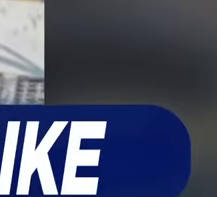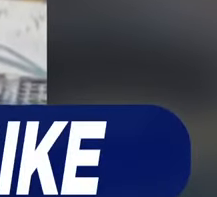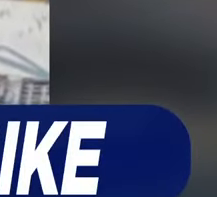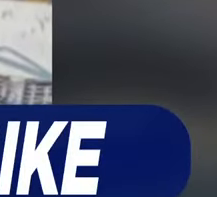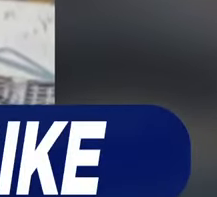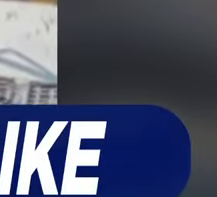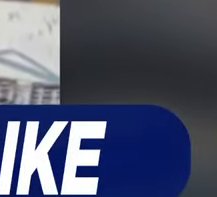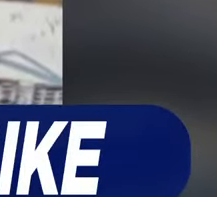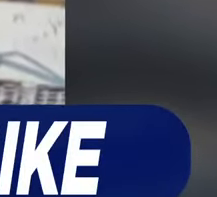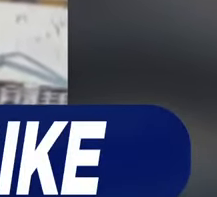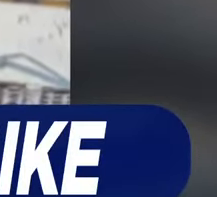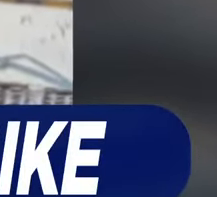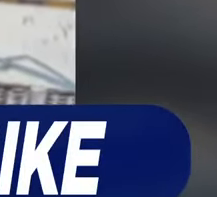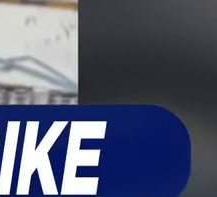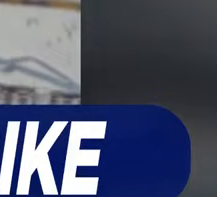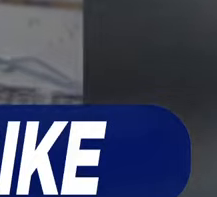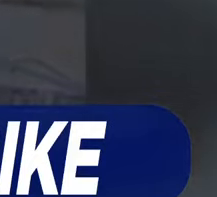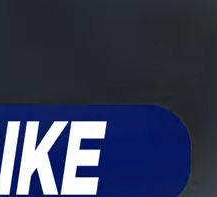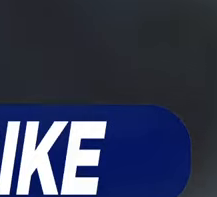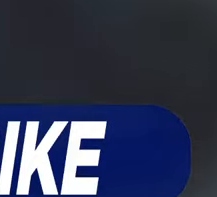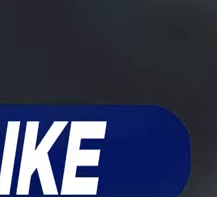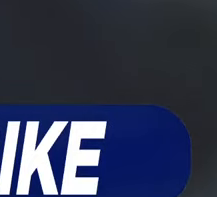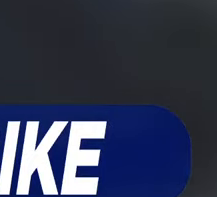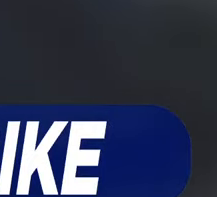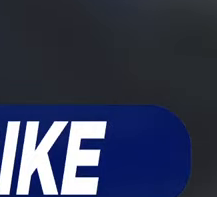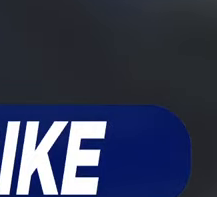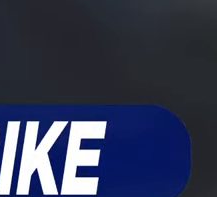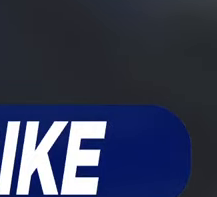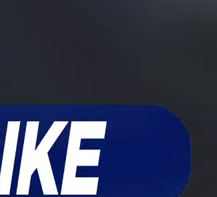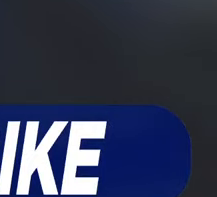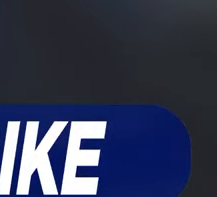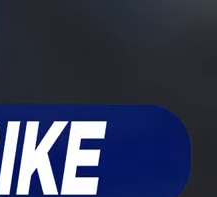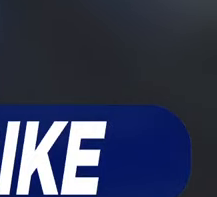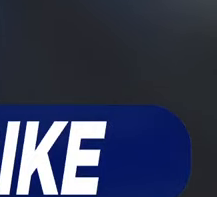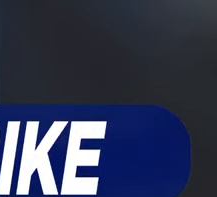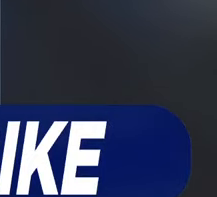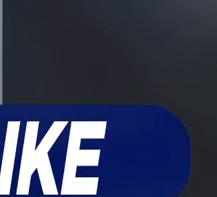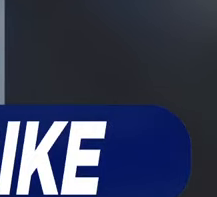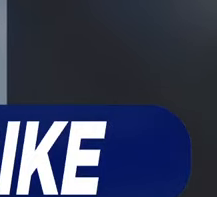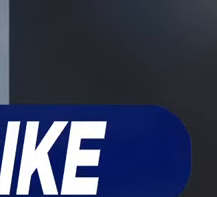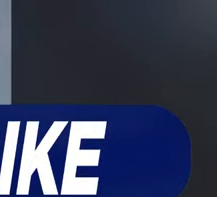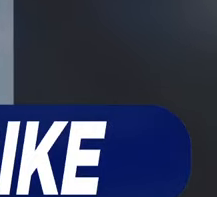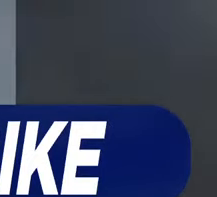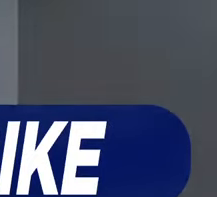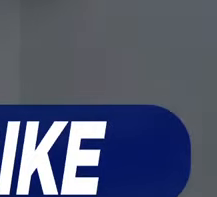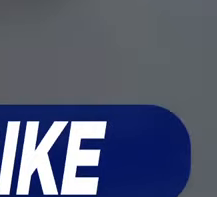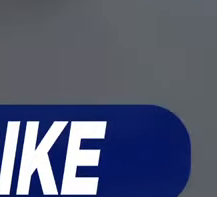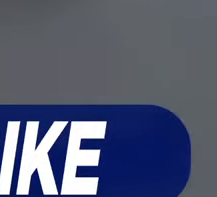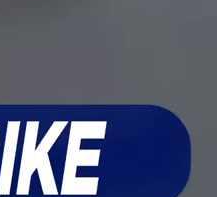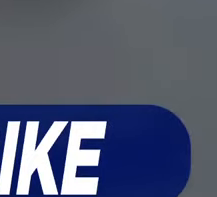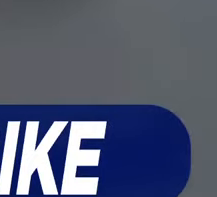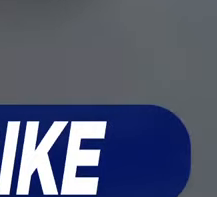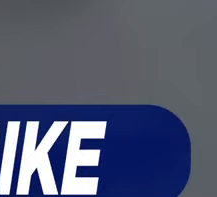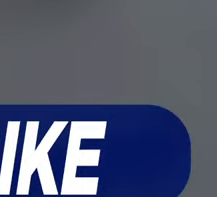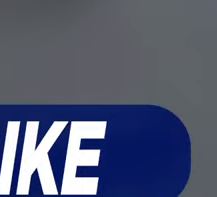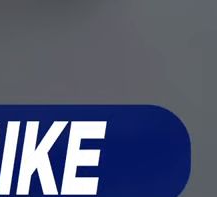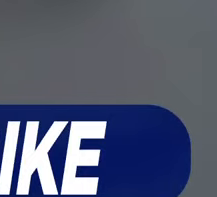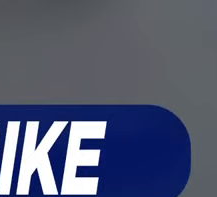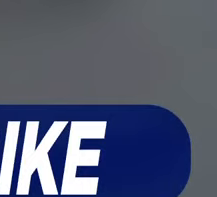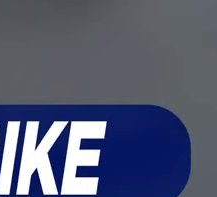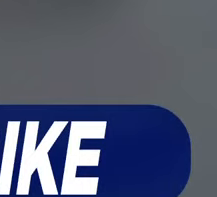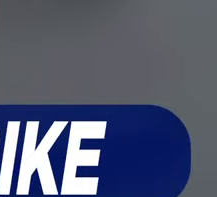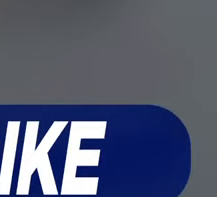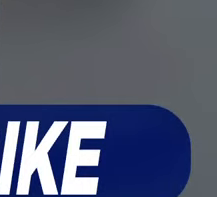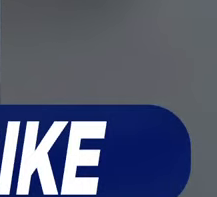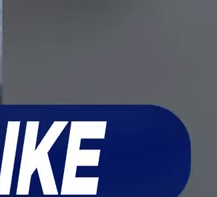Mag-e-trike at e-bike at tricycle na dumaan sa mga pangunilansangan, sunod-sunod na hinuli at tinikitan,